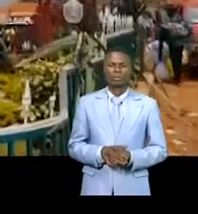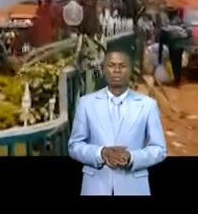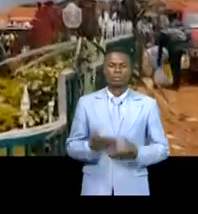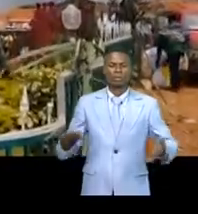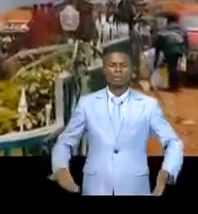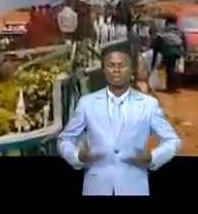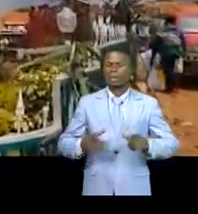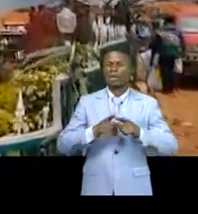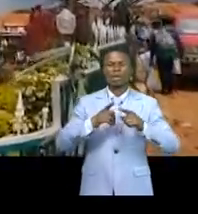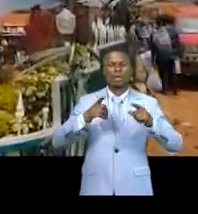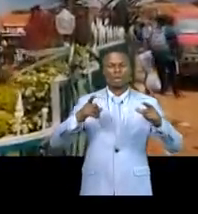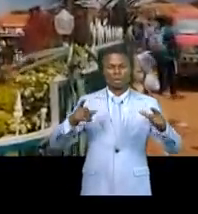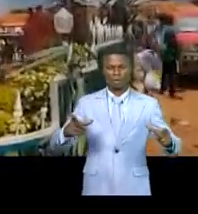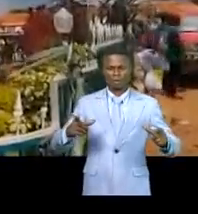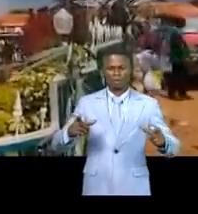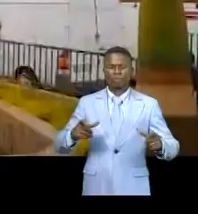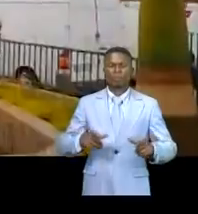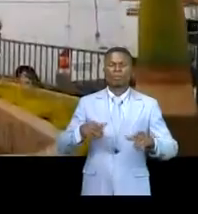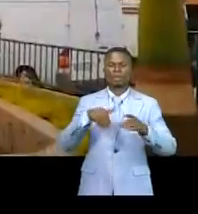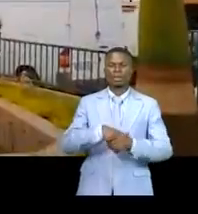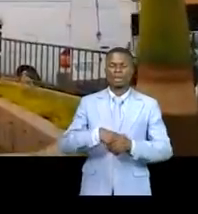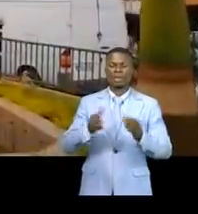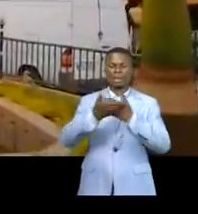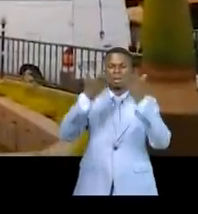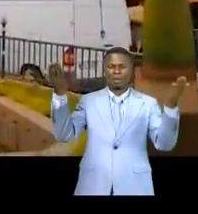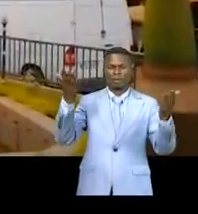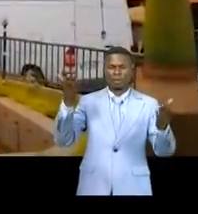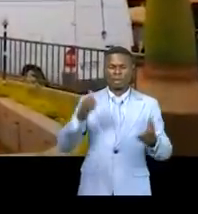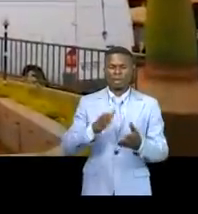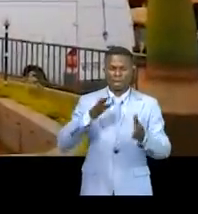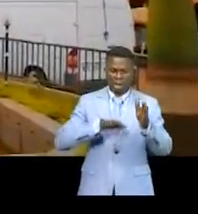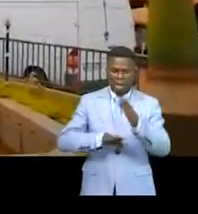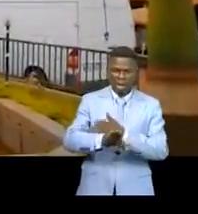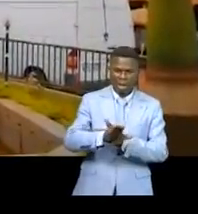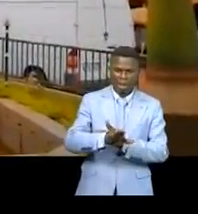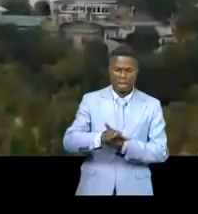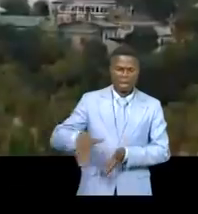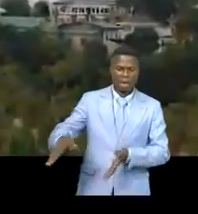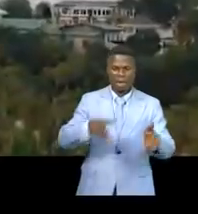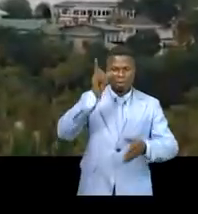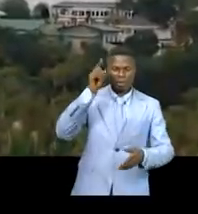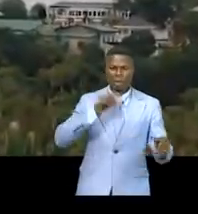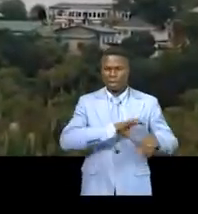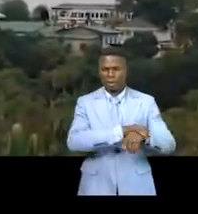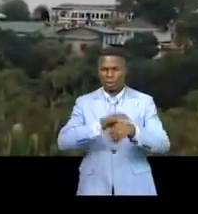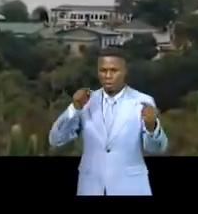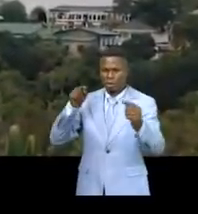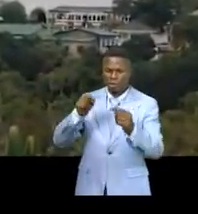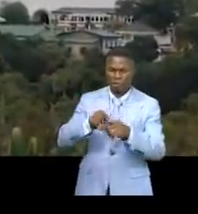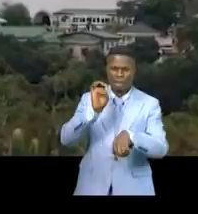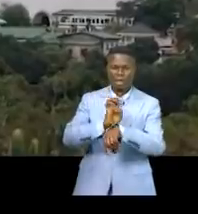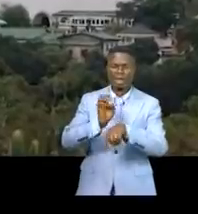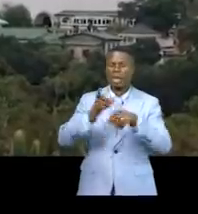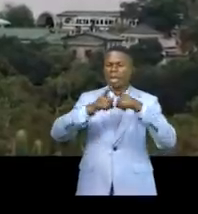L'ambiance est festive ici à la cité de Mbazangongo, précisément à l'entrée de la route principale qui mène à la cité sainte